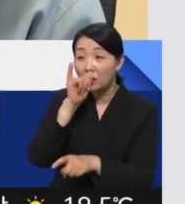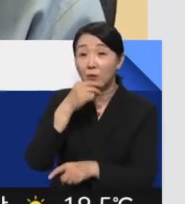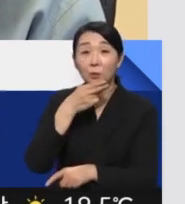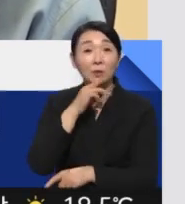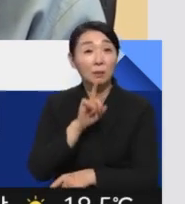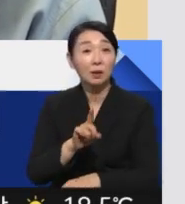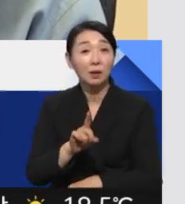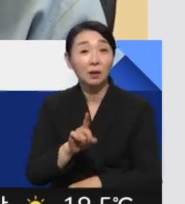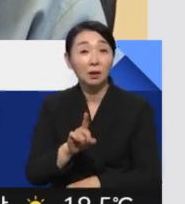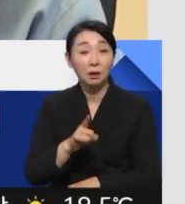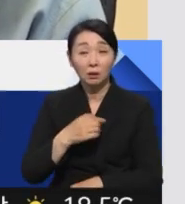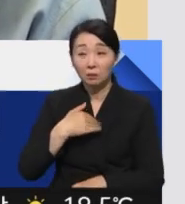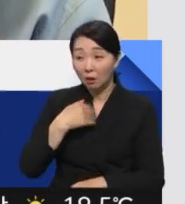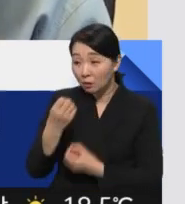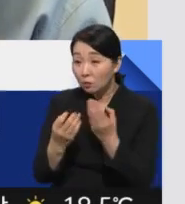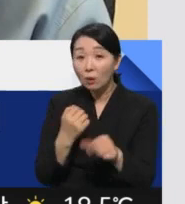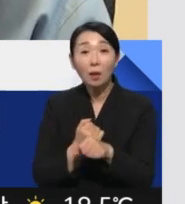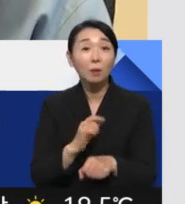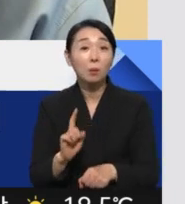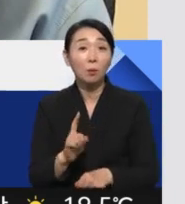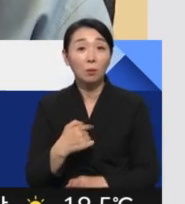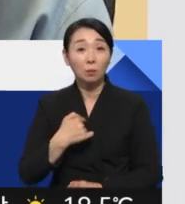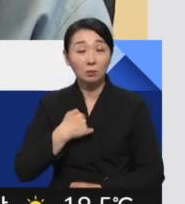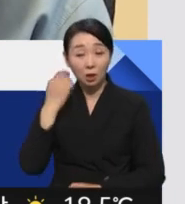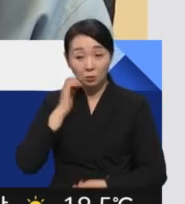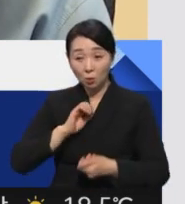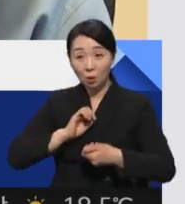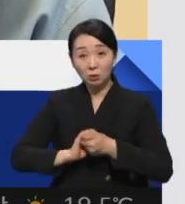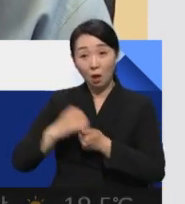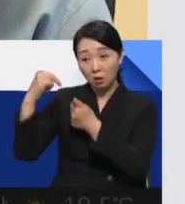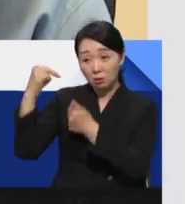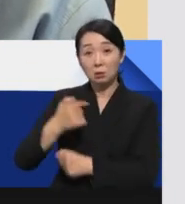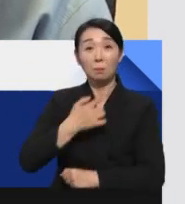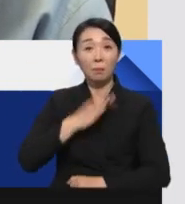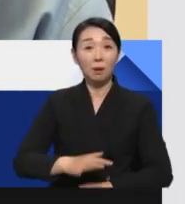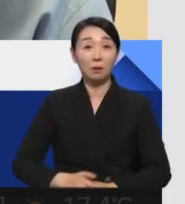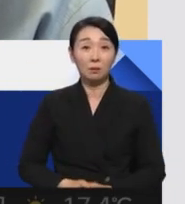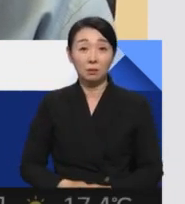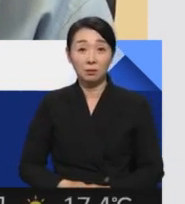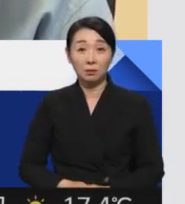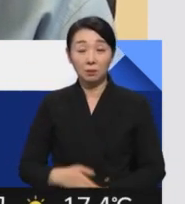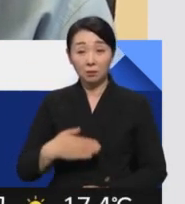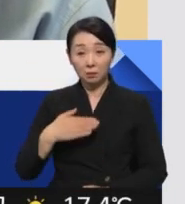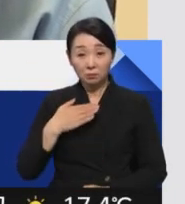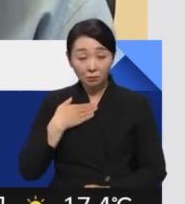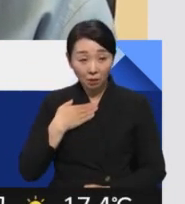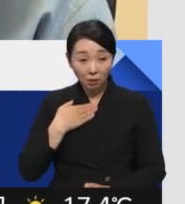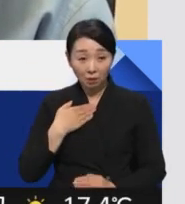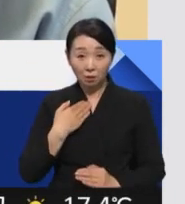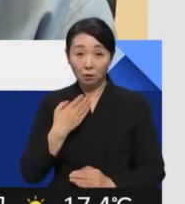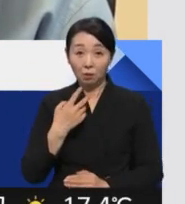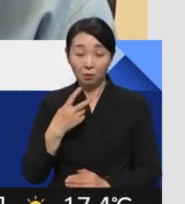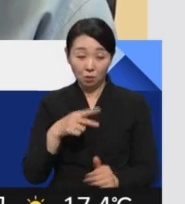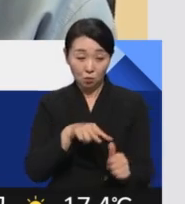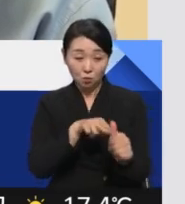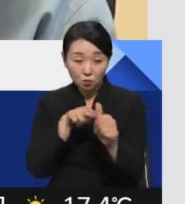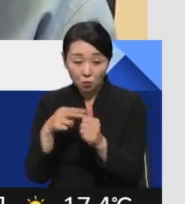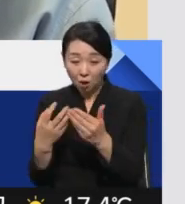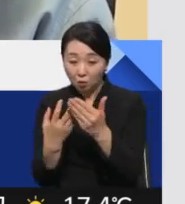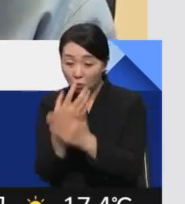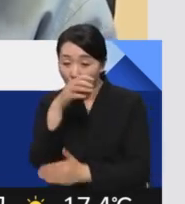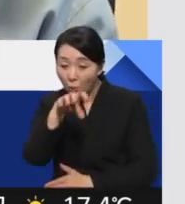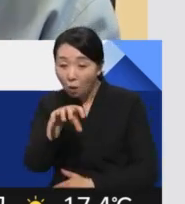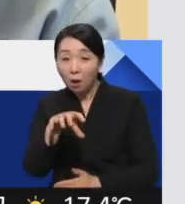했는데 제가 무슨 진술을 하죠? 저는 청와대에서 아무런 지시도 받지 않았어요. 제가 국정원장을 간 것은 국정원을